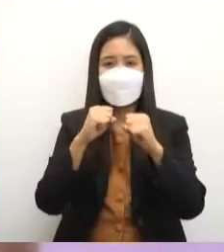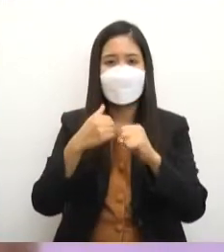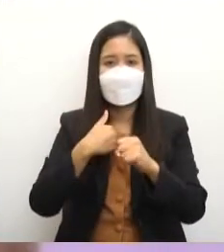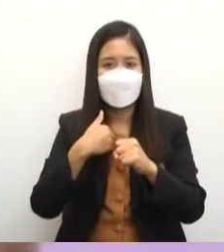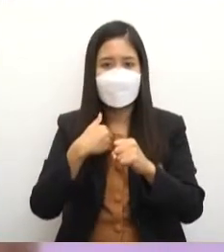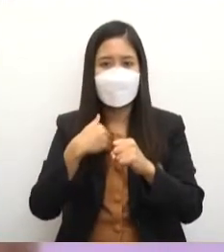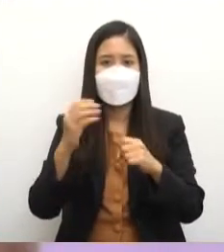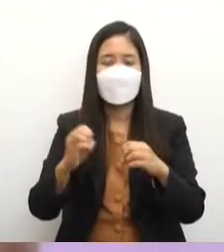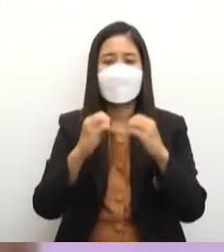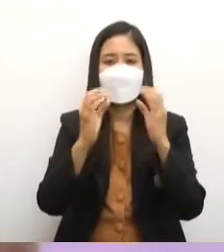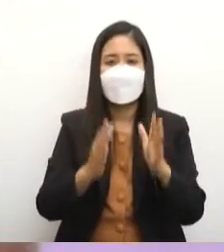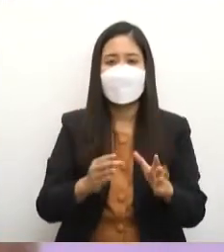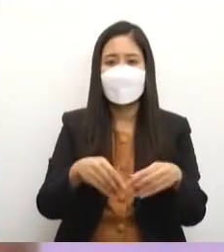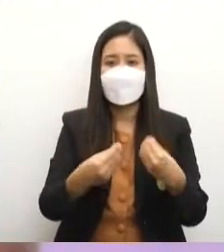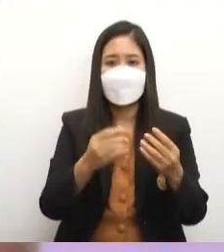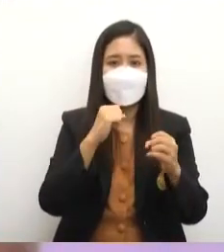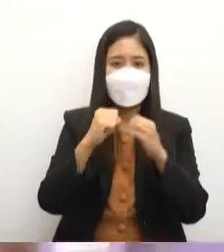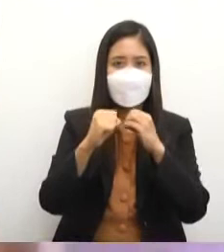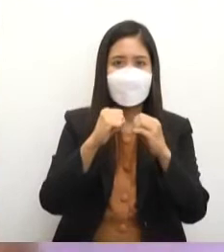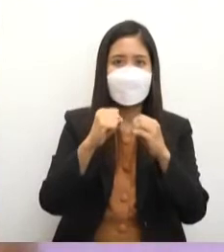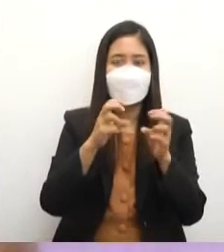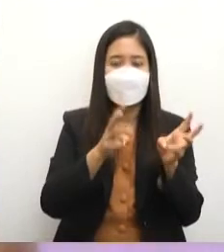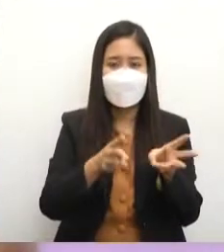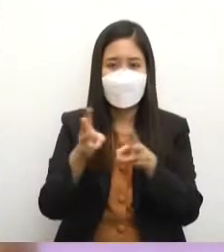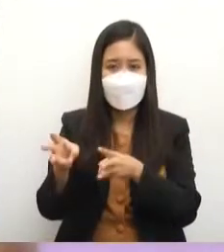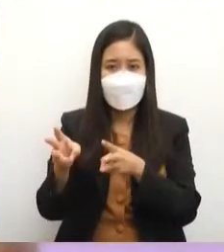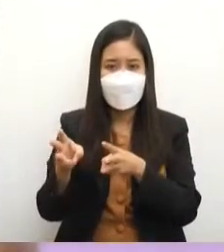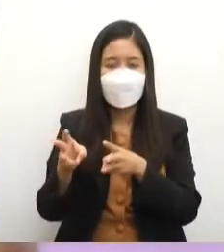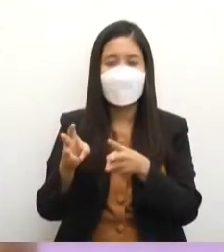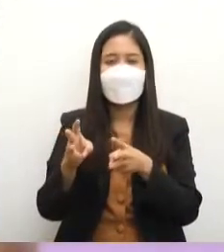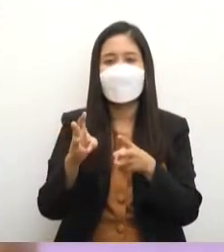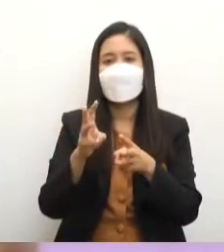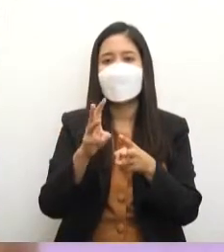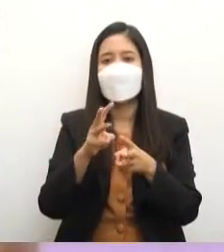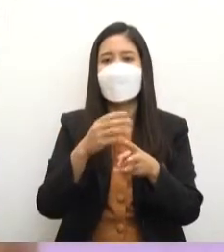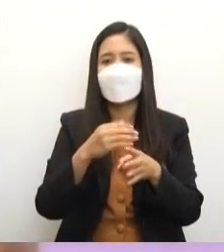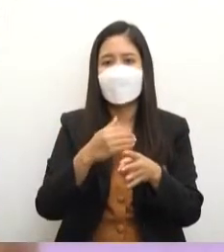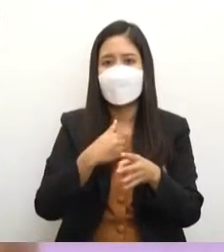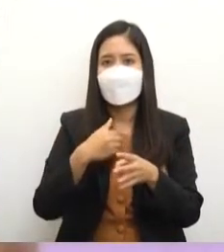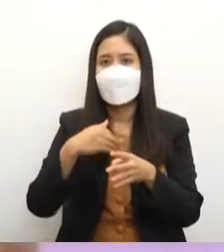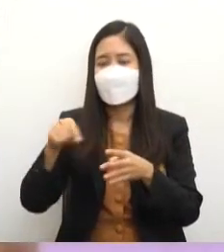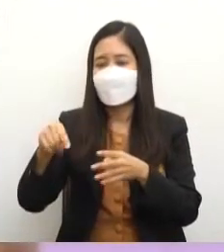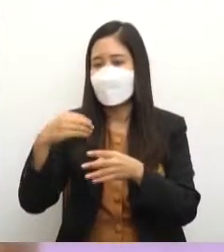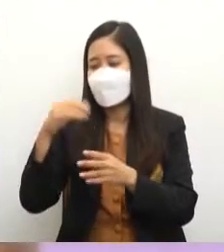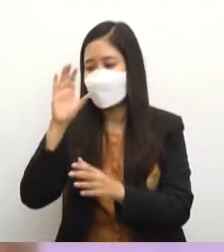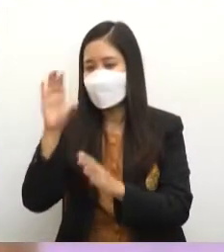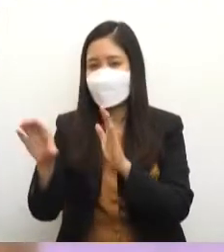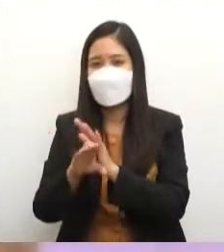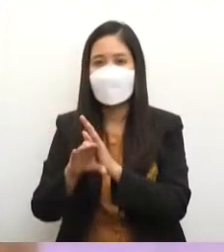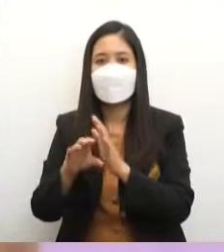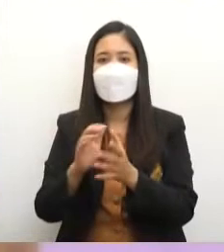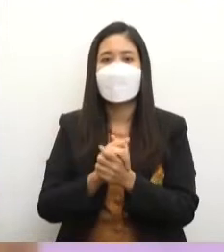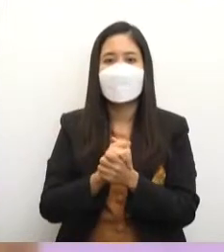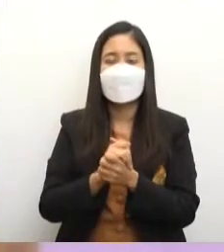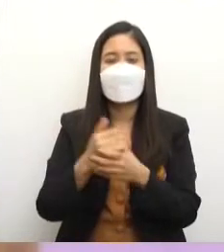สิ่งพิมพ์นะคะสื่อที่2สื่อเทคนิควิธีการแล้วก็สื่อที่3ก็จะเป็นวิดิทัศน์สื่อประเภทสุดท้ายจะเป็นสื่อ